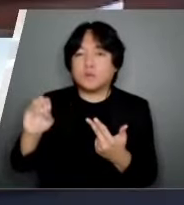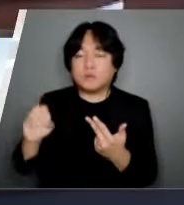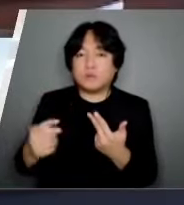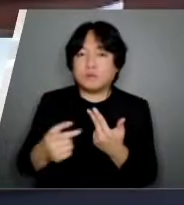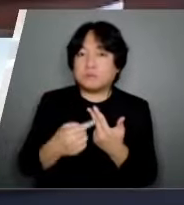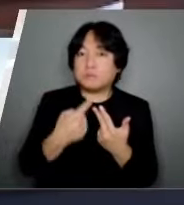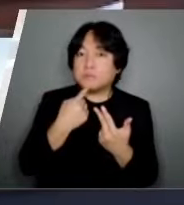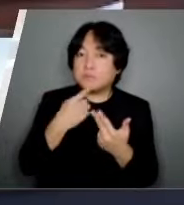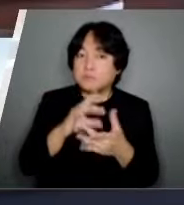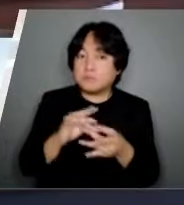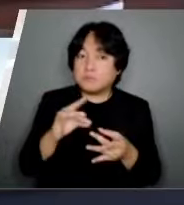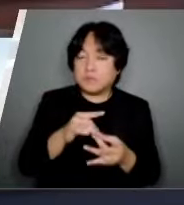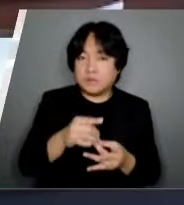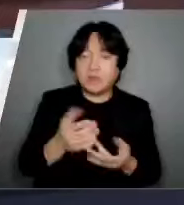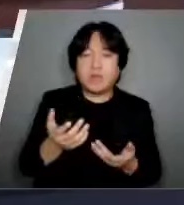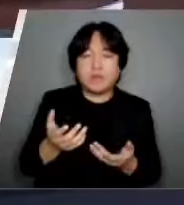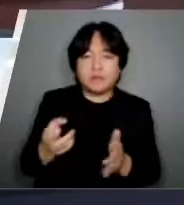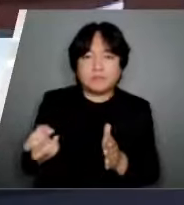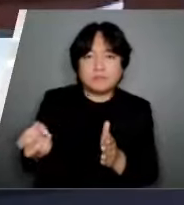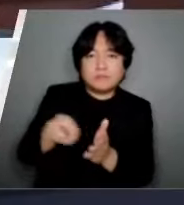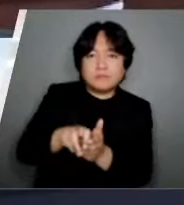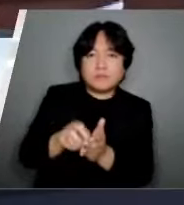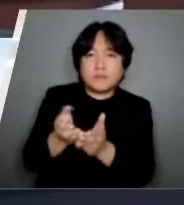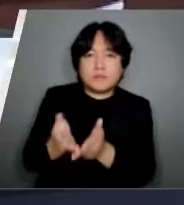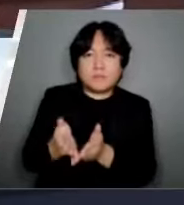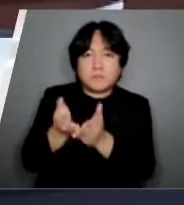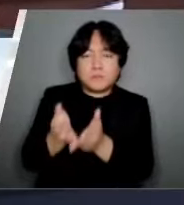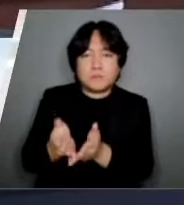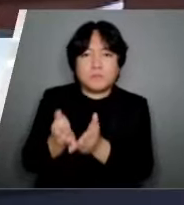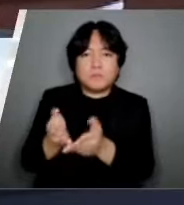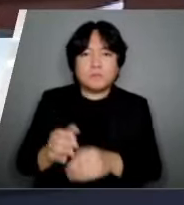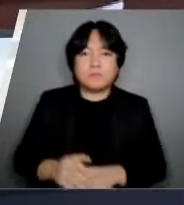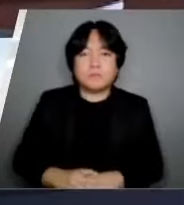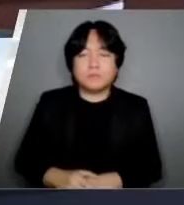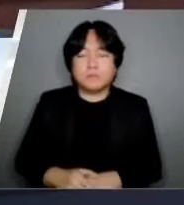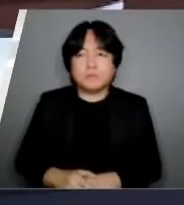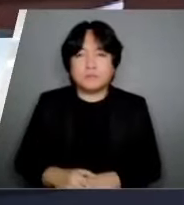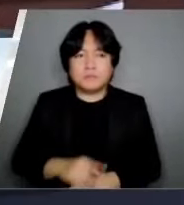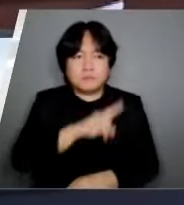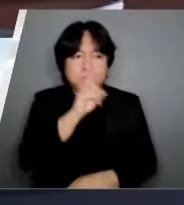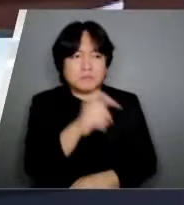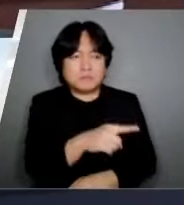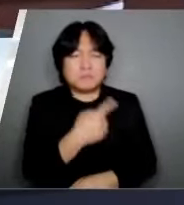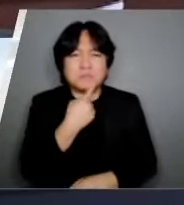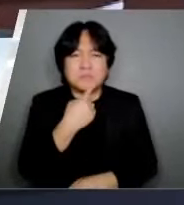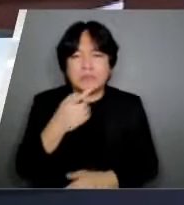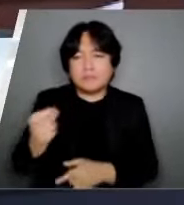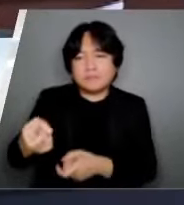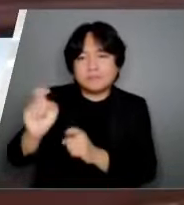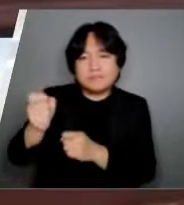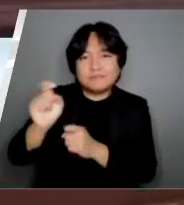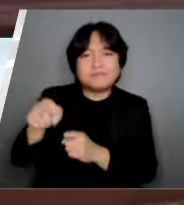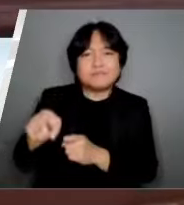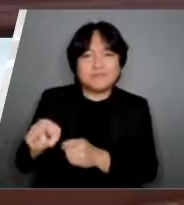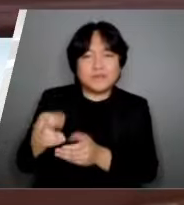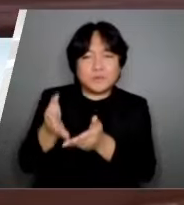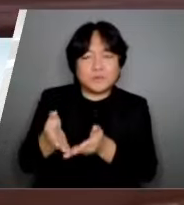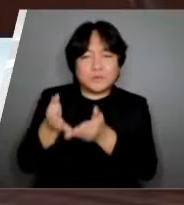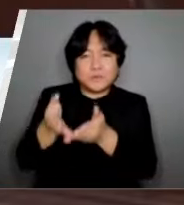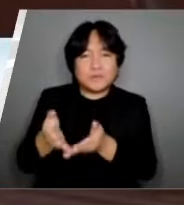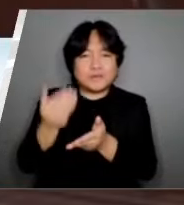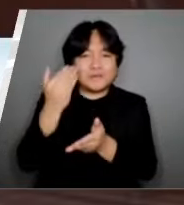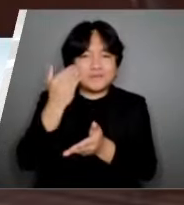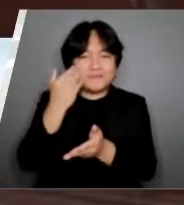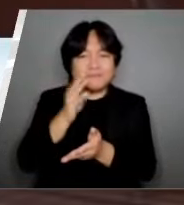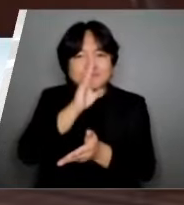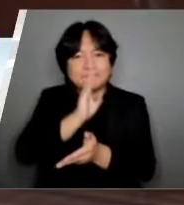Yung malaking barko? Fishing ship ata, hindi ko alam. Kasi so, fishing ship dahil may nakita kayong mga lambat at mga isda? Oh,